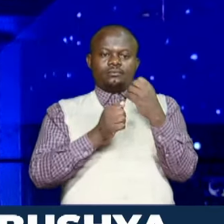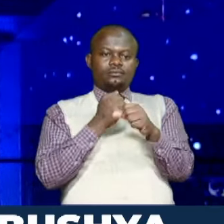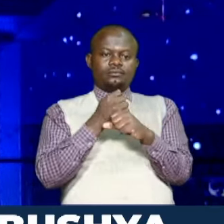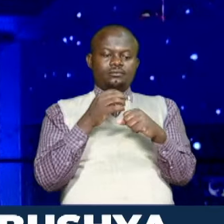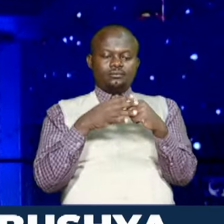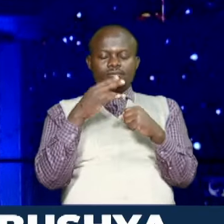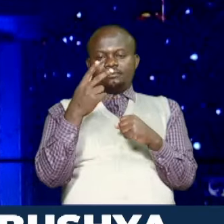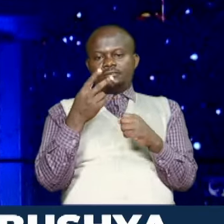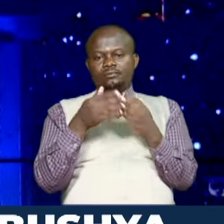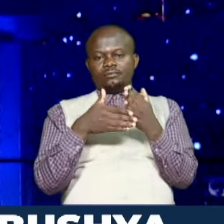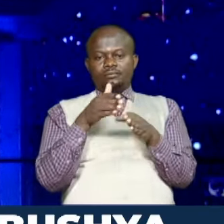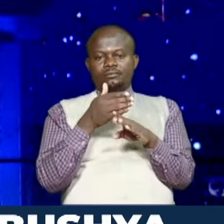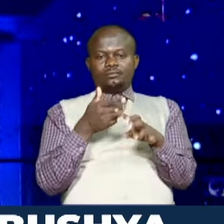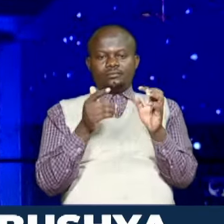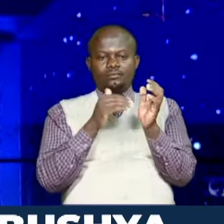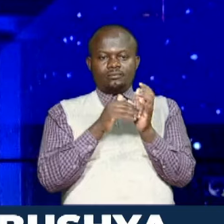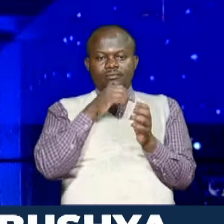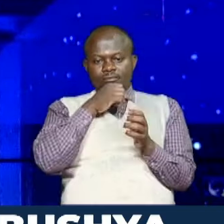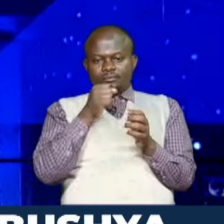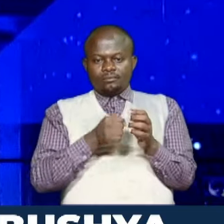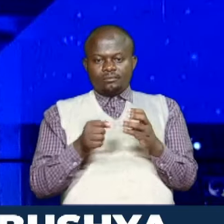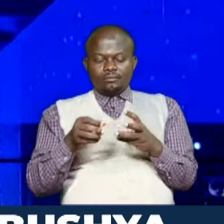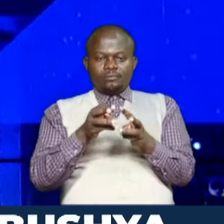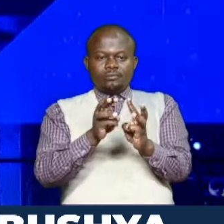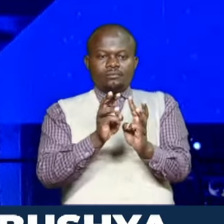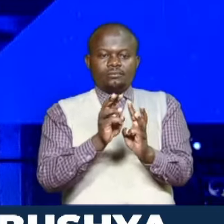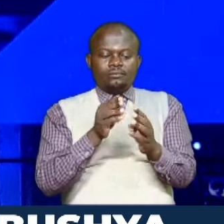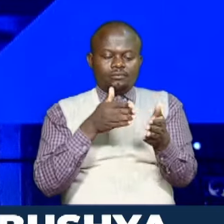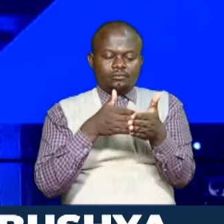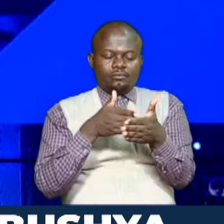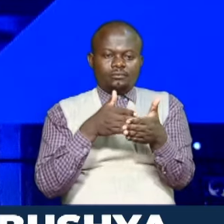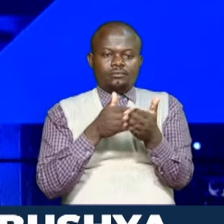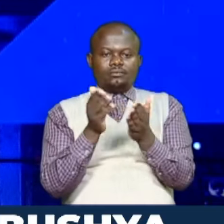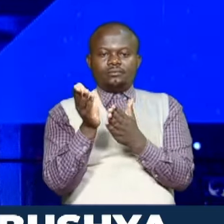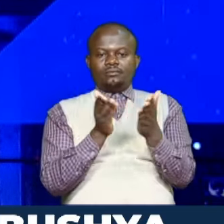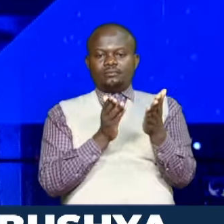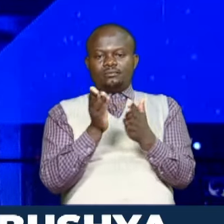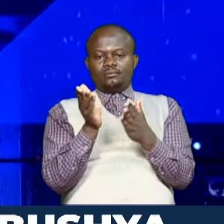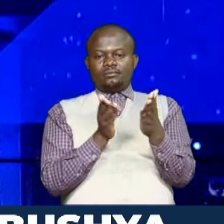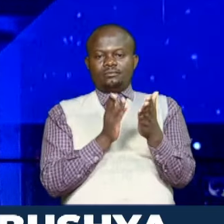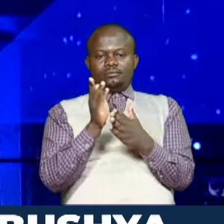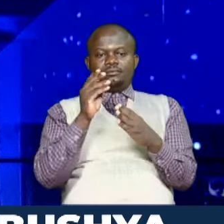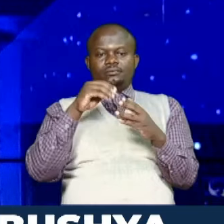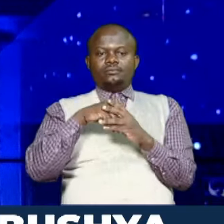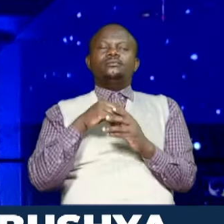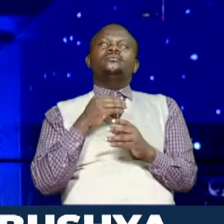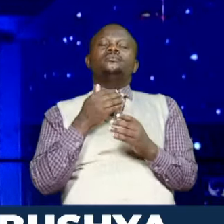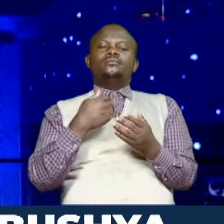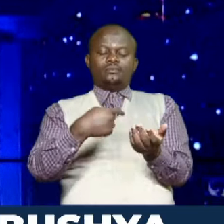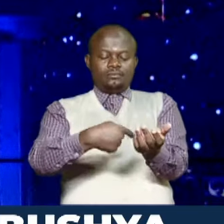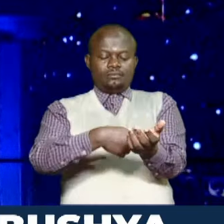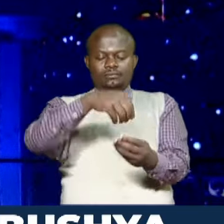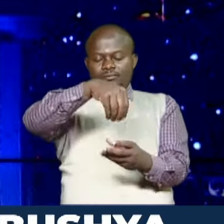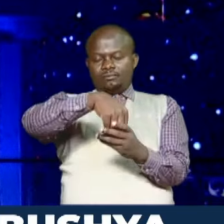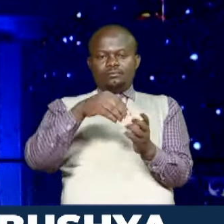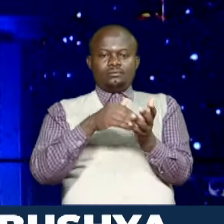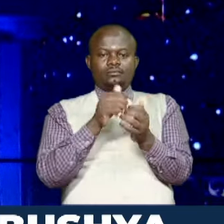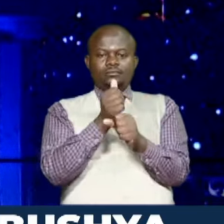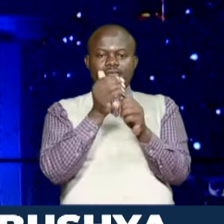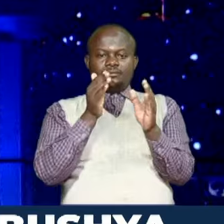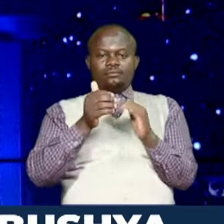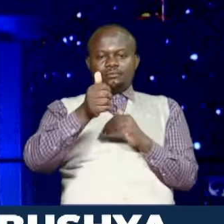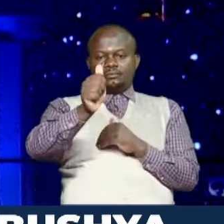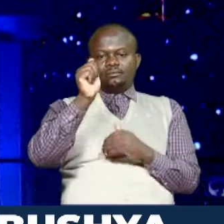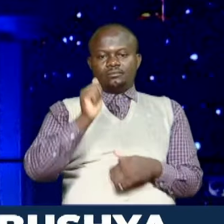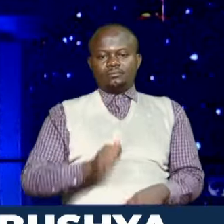92 byubatswe bikaba kandi byari bishaje ku buryo byabangamiraga serivisi haba ari kubabyivurizamo ndetse n'abakozi babyo.